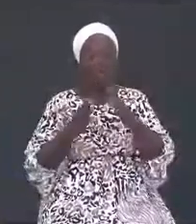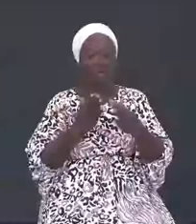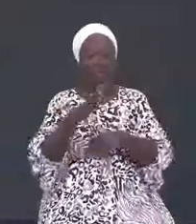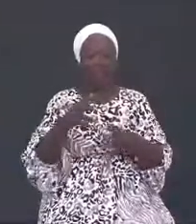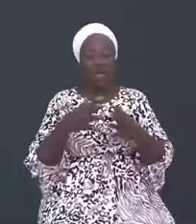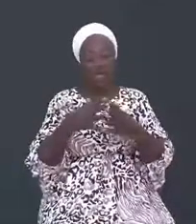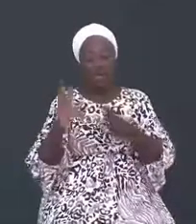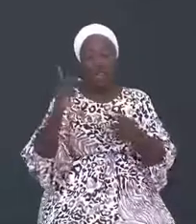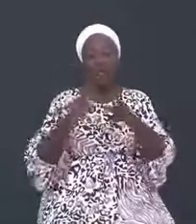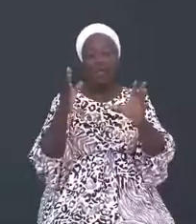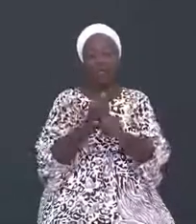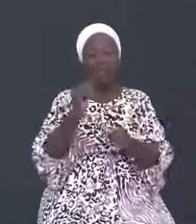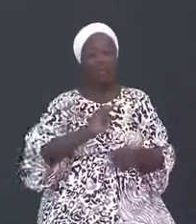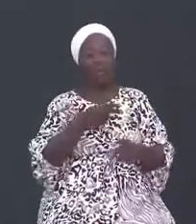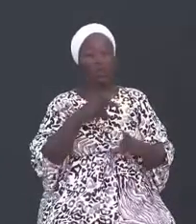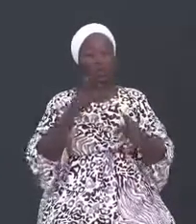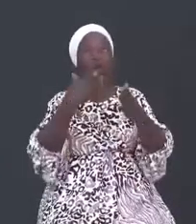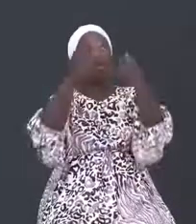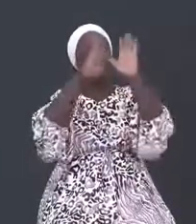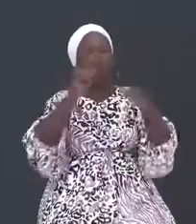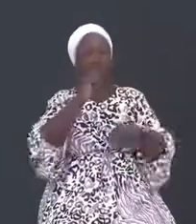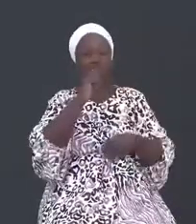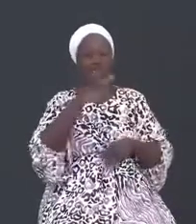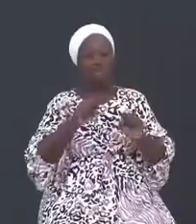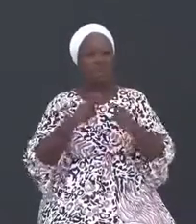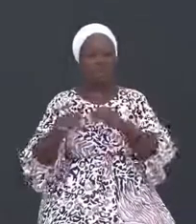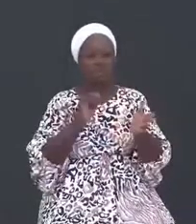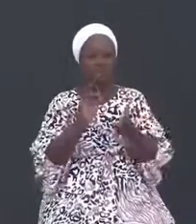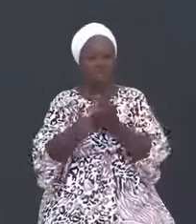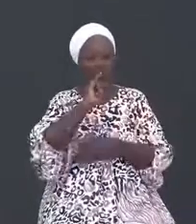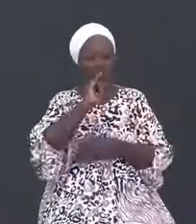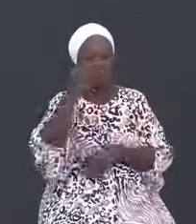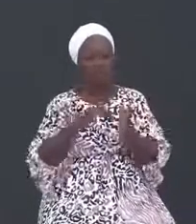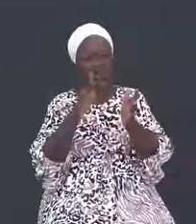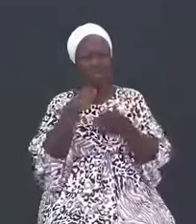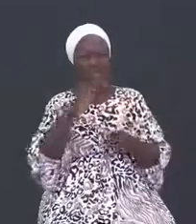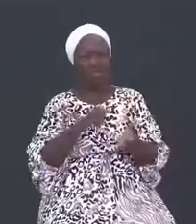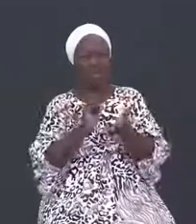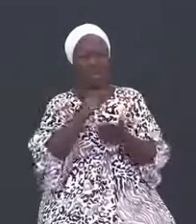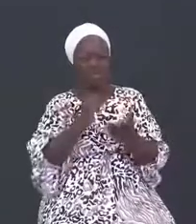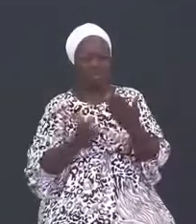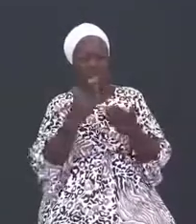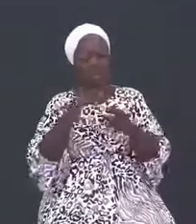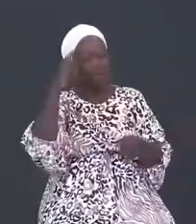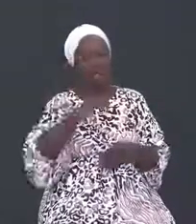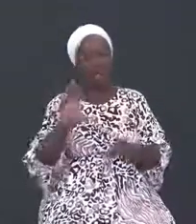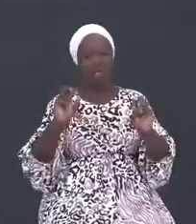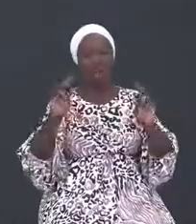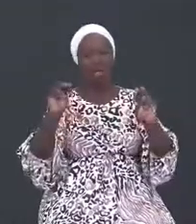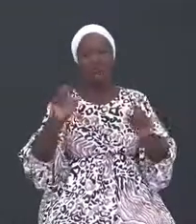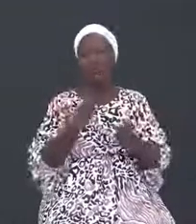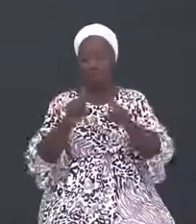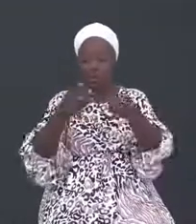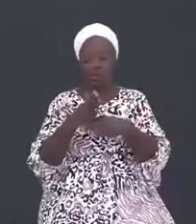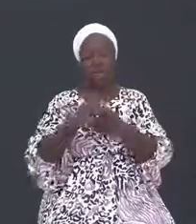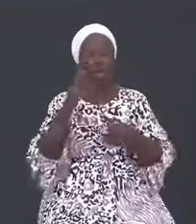qui nous conduit au ciel. Il n'était pas prêt à le faire. C'est pourquoi Jésus dit, il est plus facile à un chameau de passer